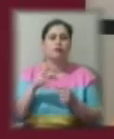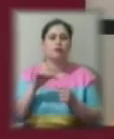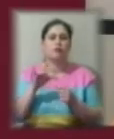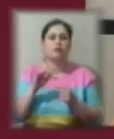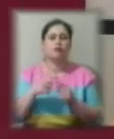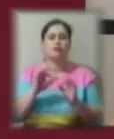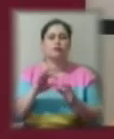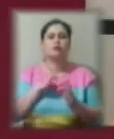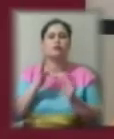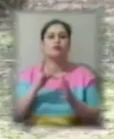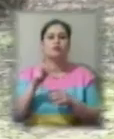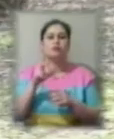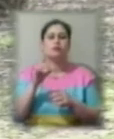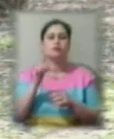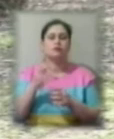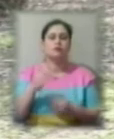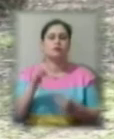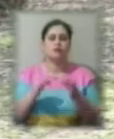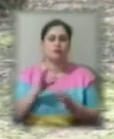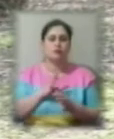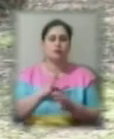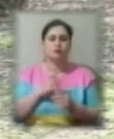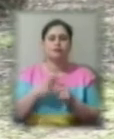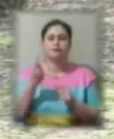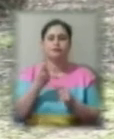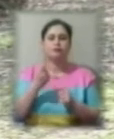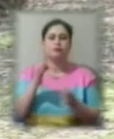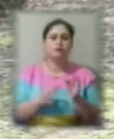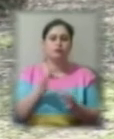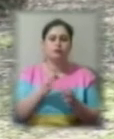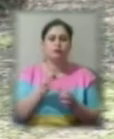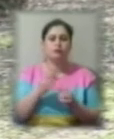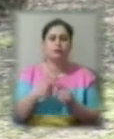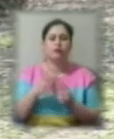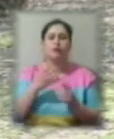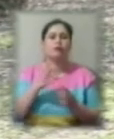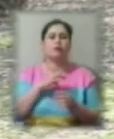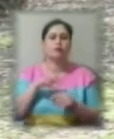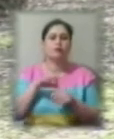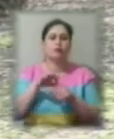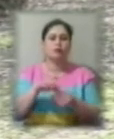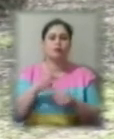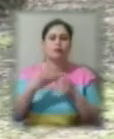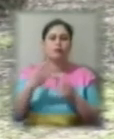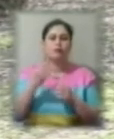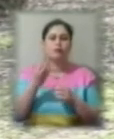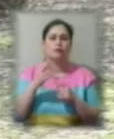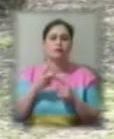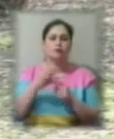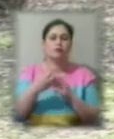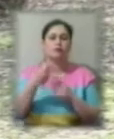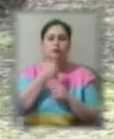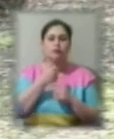кількох засіданнях суду. На перший же суд, котрий відбувся 15 вересня 2015 року